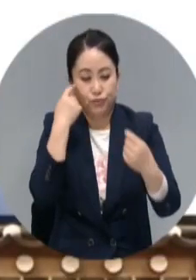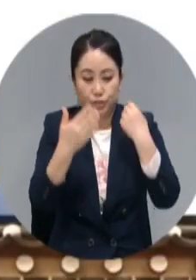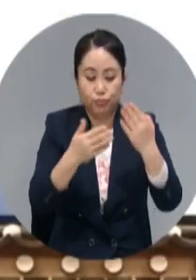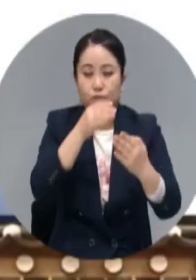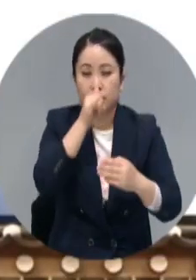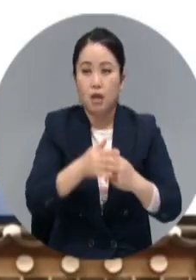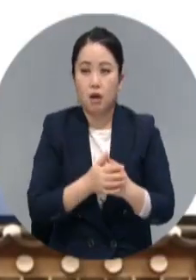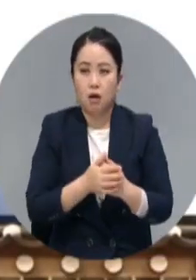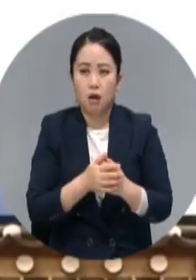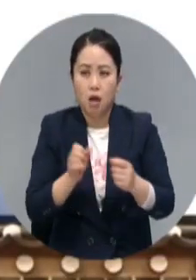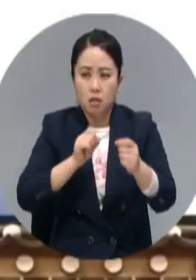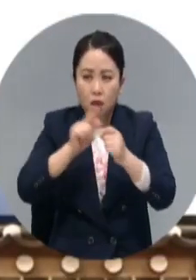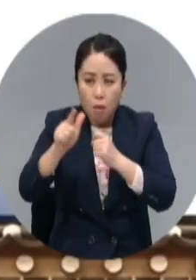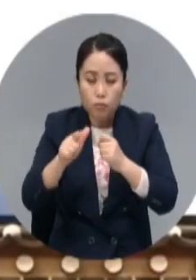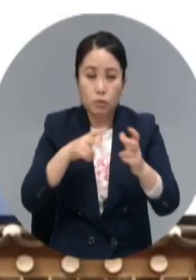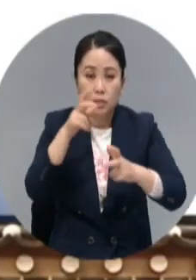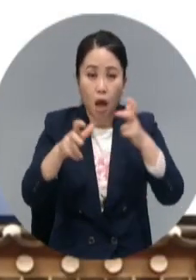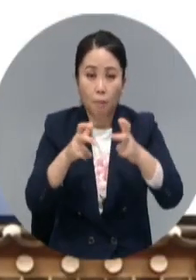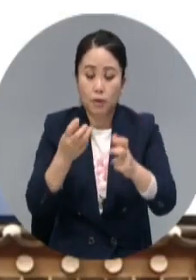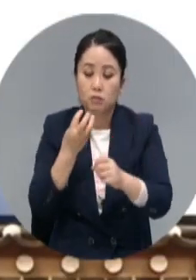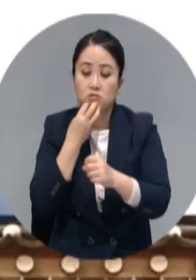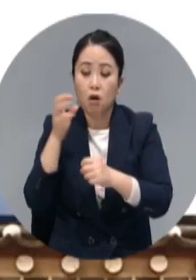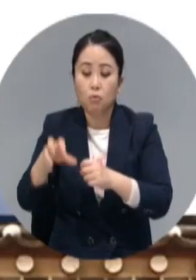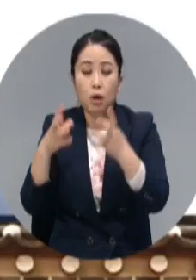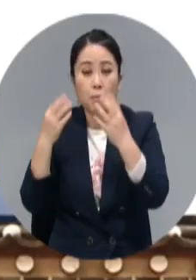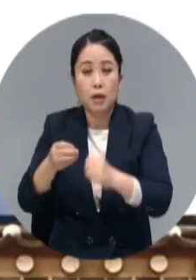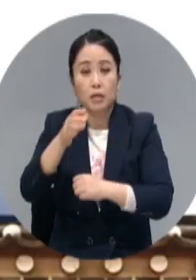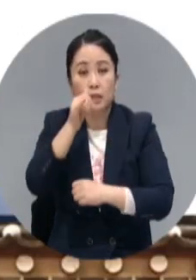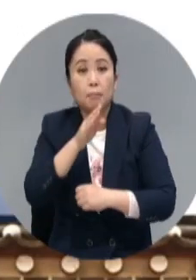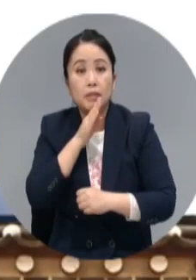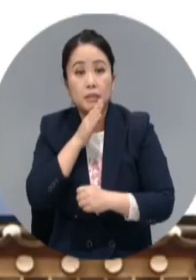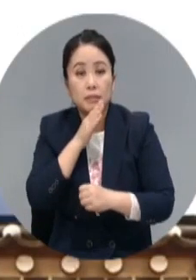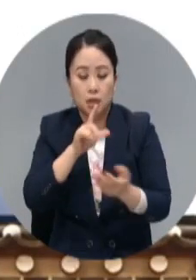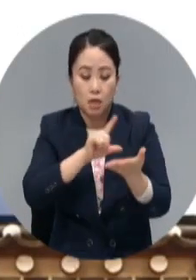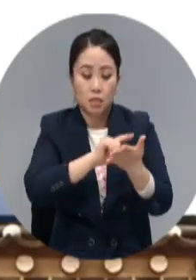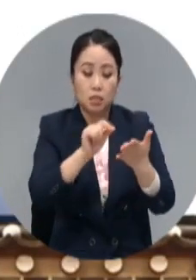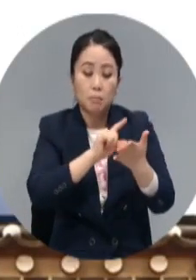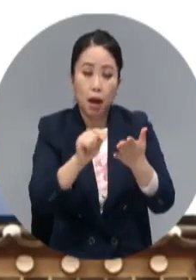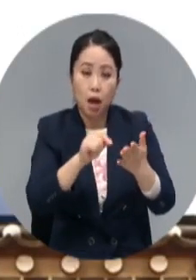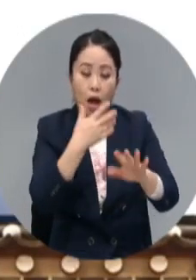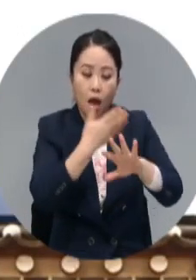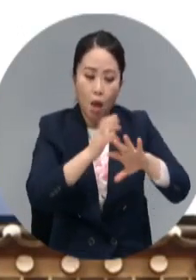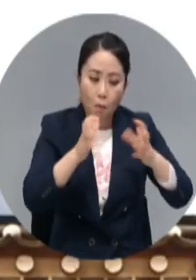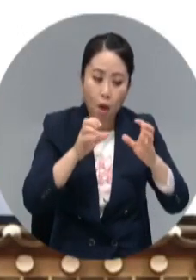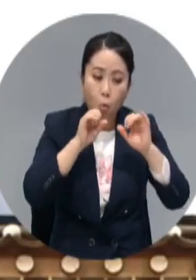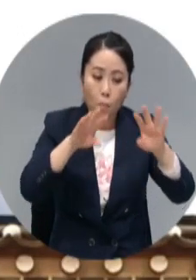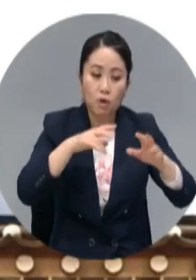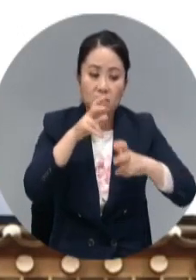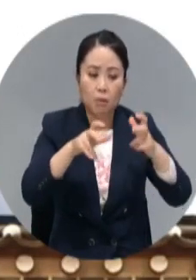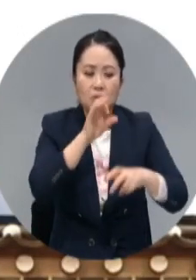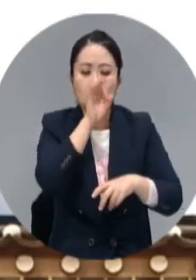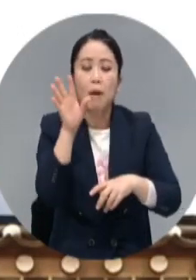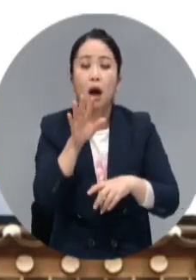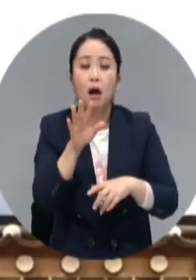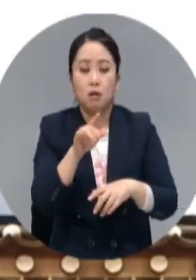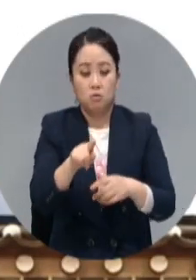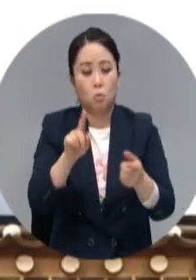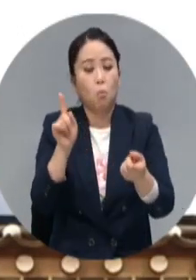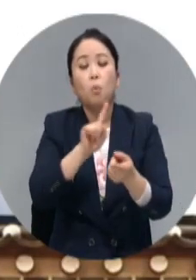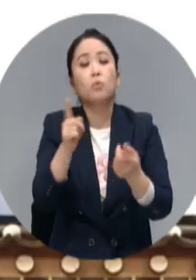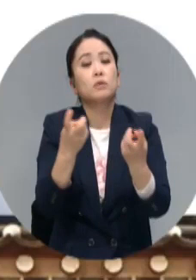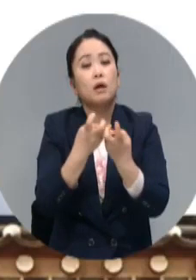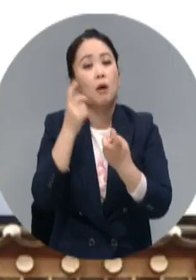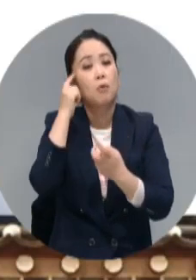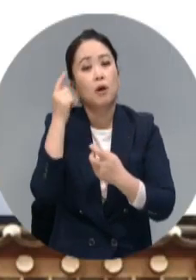그렇죠 근데 그 지방 관광 해외홍보 사업은 제로입니다 제로 어떻게 생각하세요 예 그